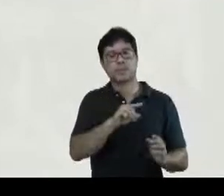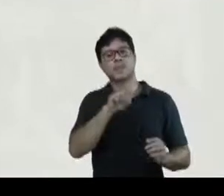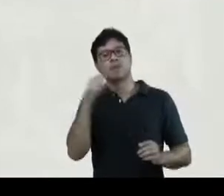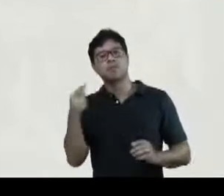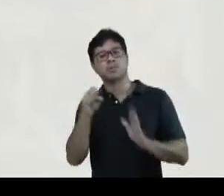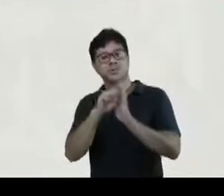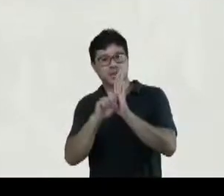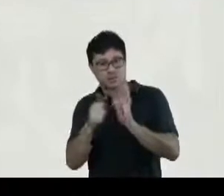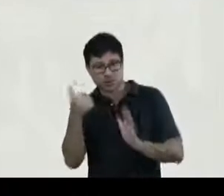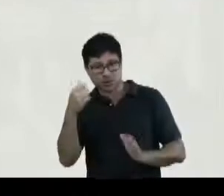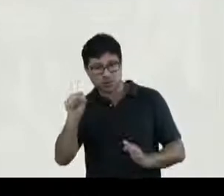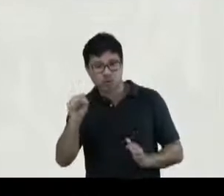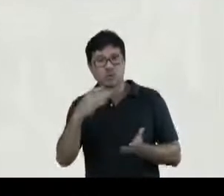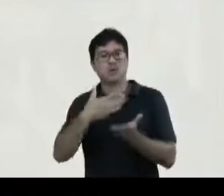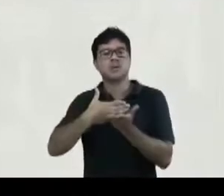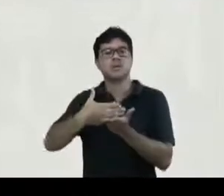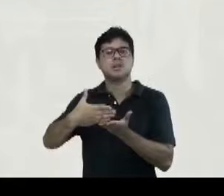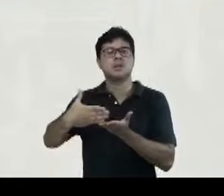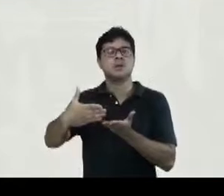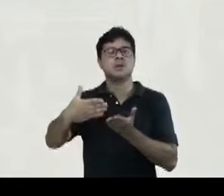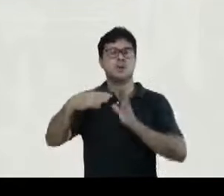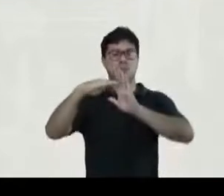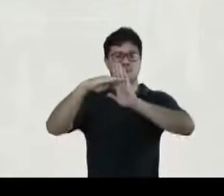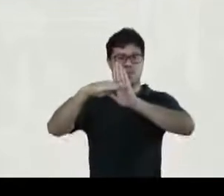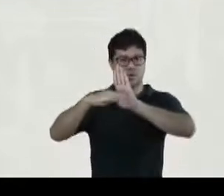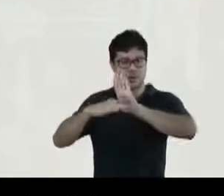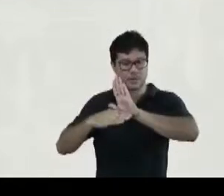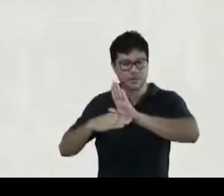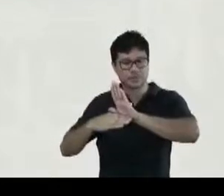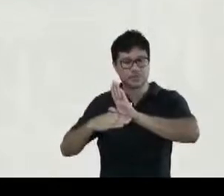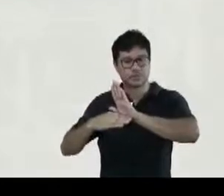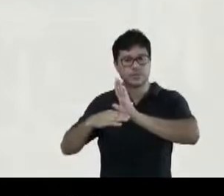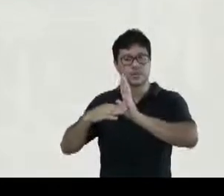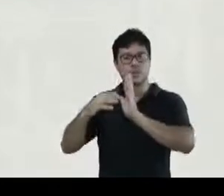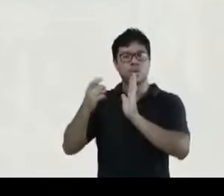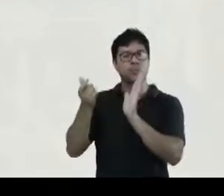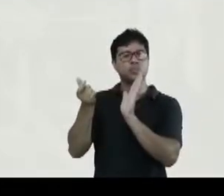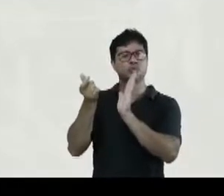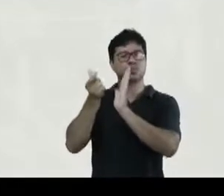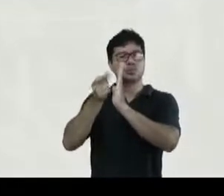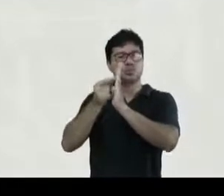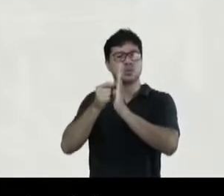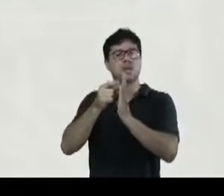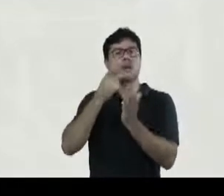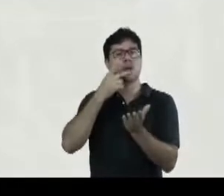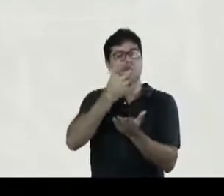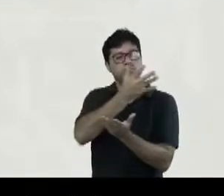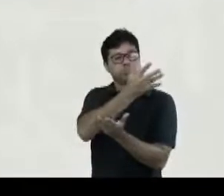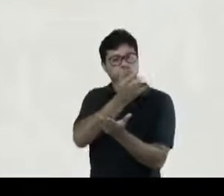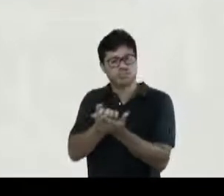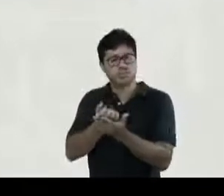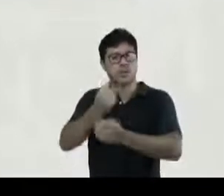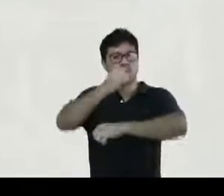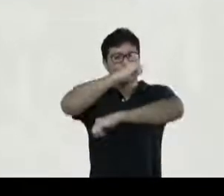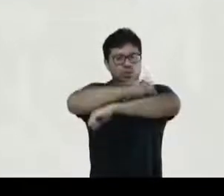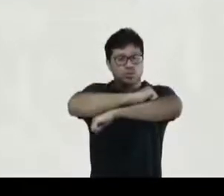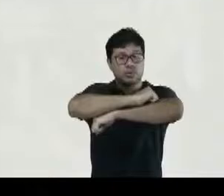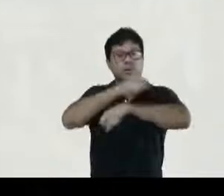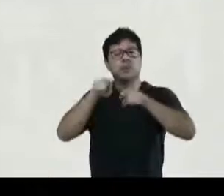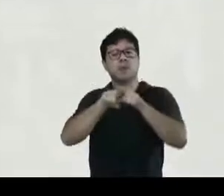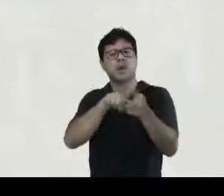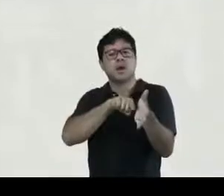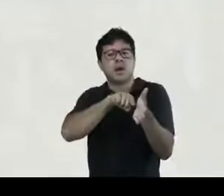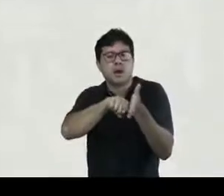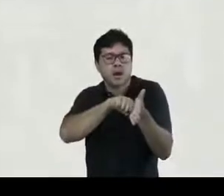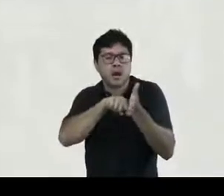Programm aufgelegt, was Digitalisierung und Erschließung in einem Arbeitsprogramm